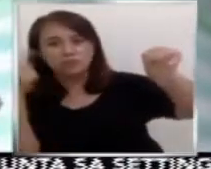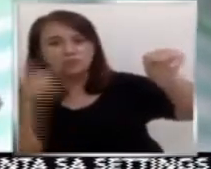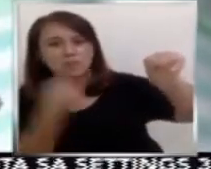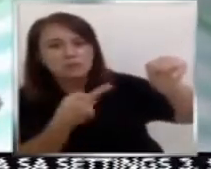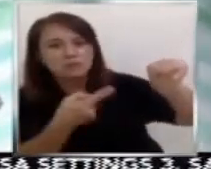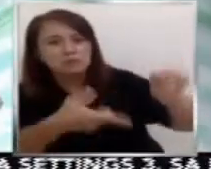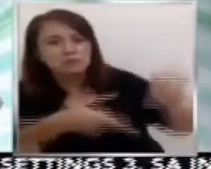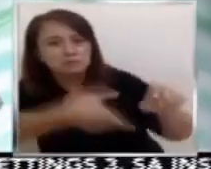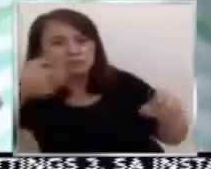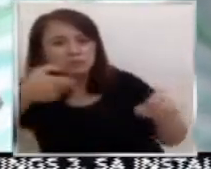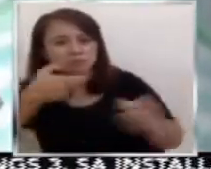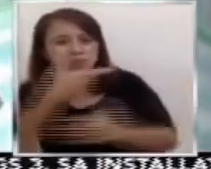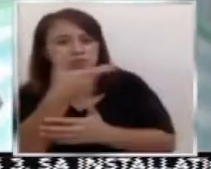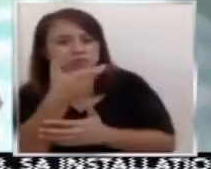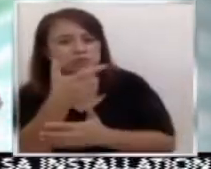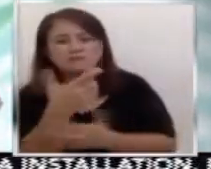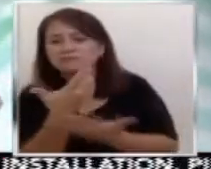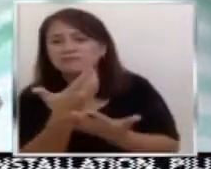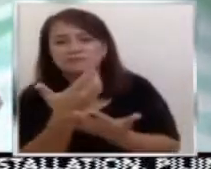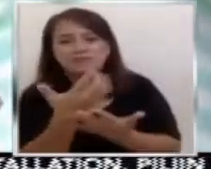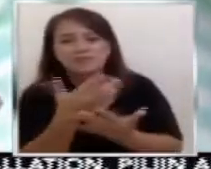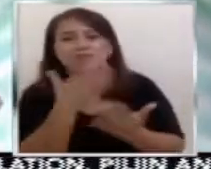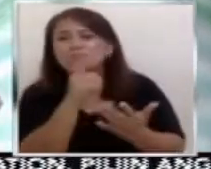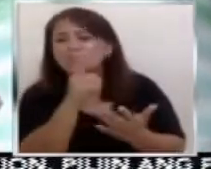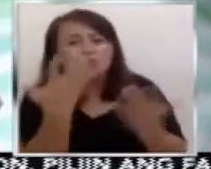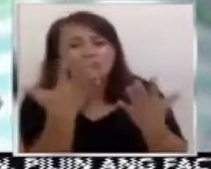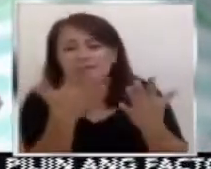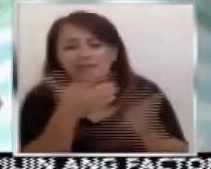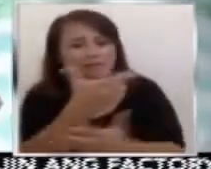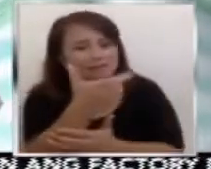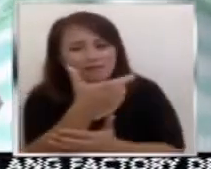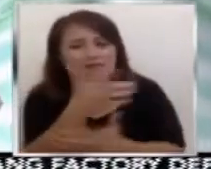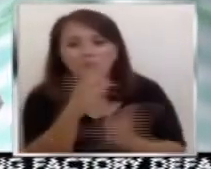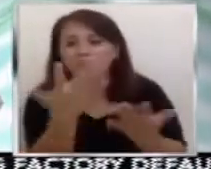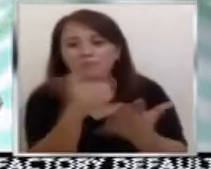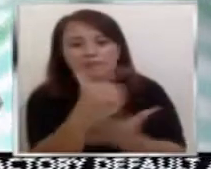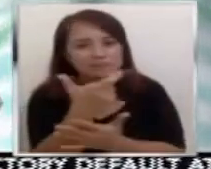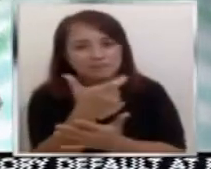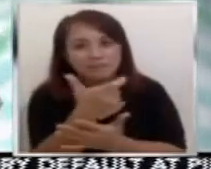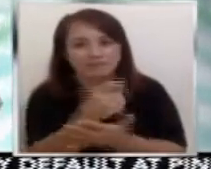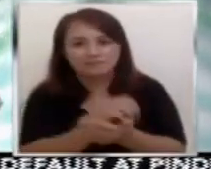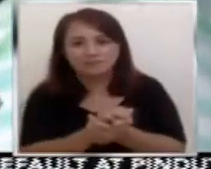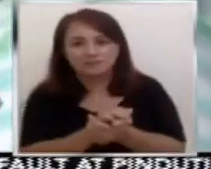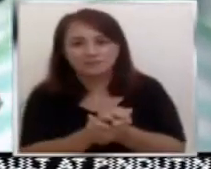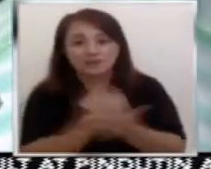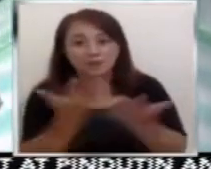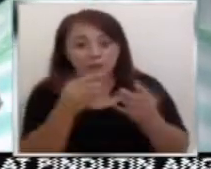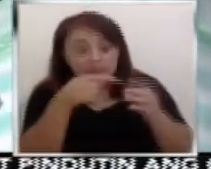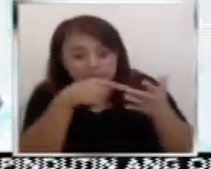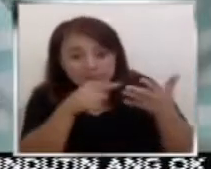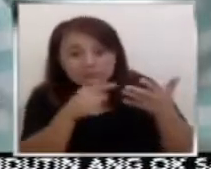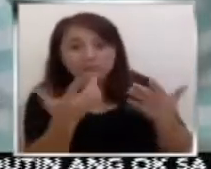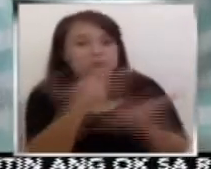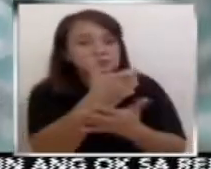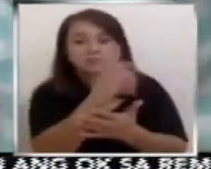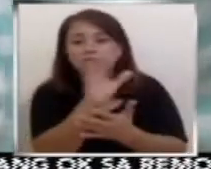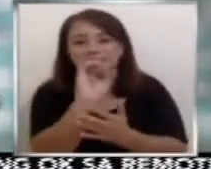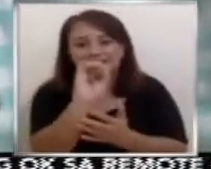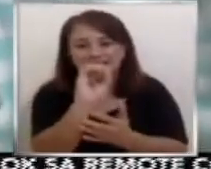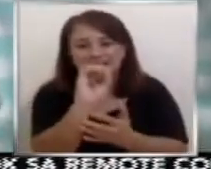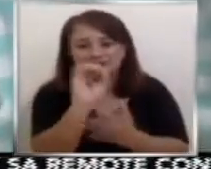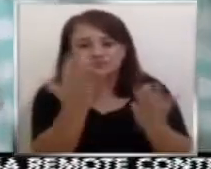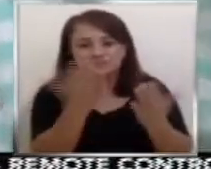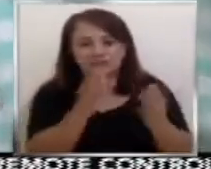bubunot. Wala naman pabubunotin. Wala pang armas. Kahit anong armas, wala ang kapatid ko. Nasabi daw